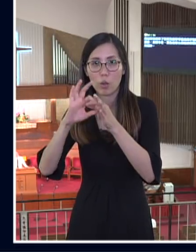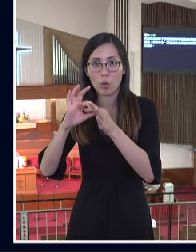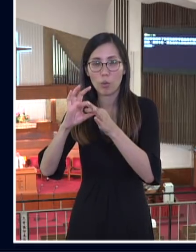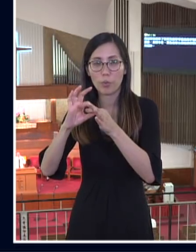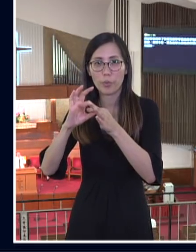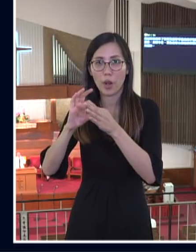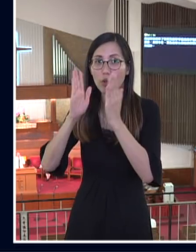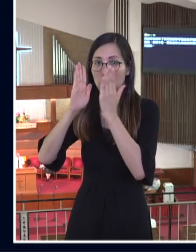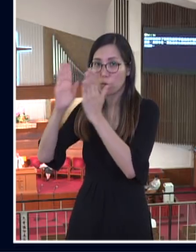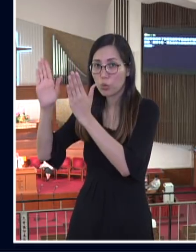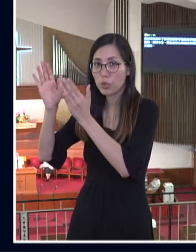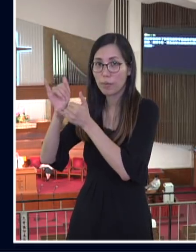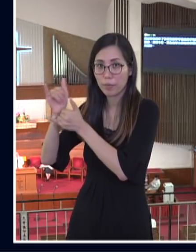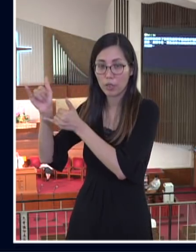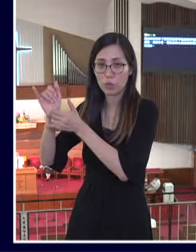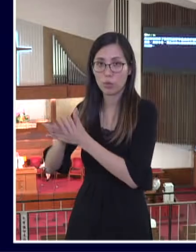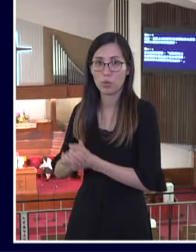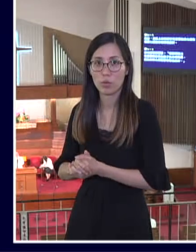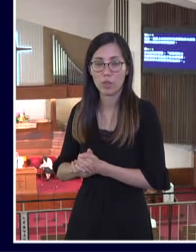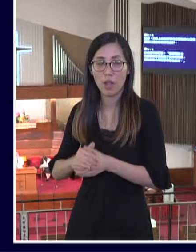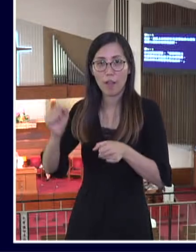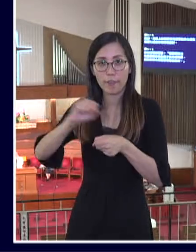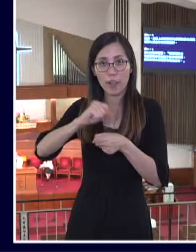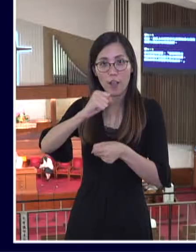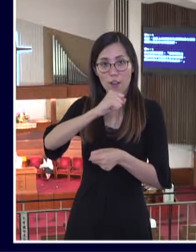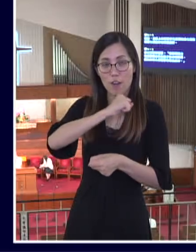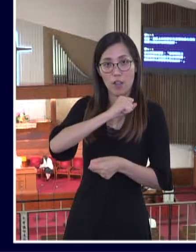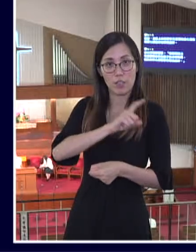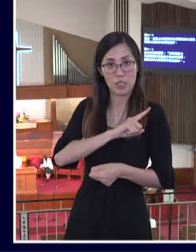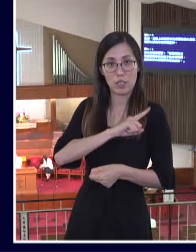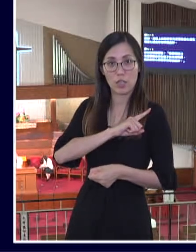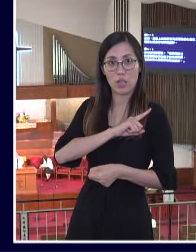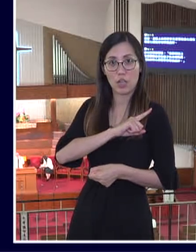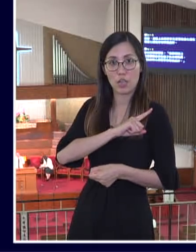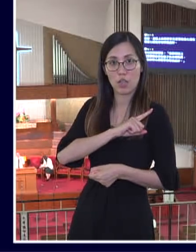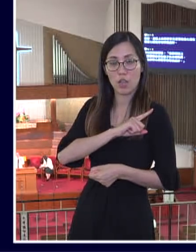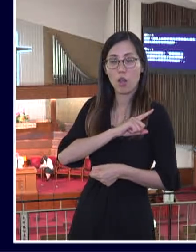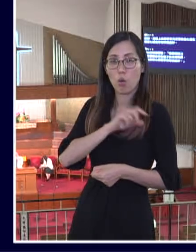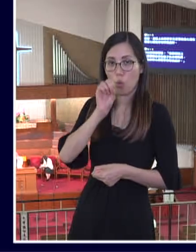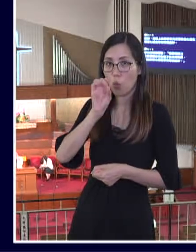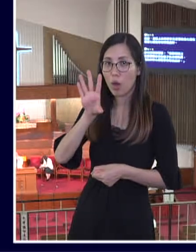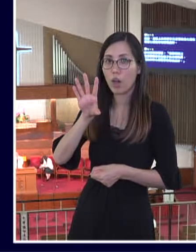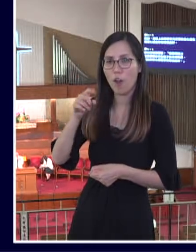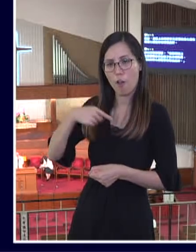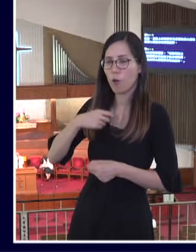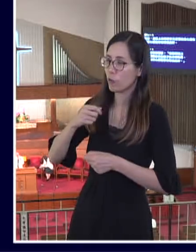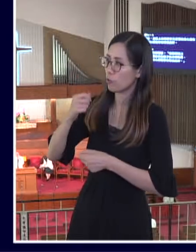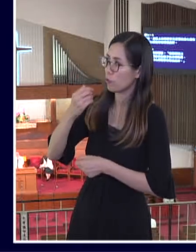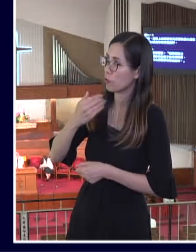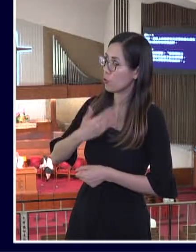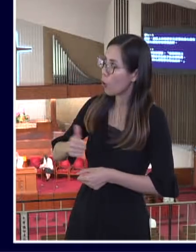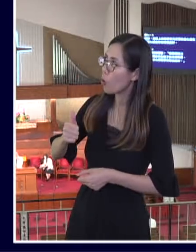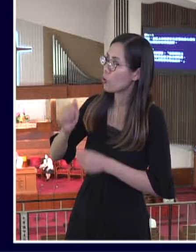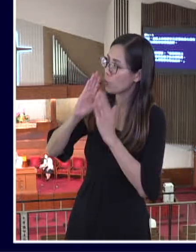单单是加勒自己讲，其实第8、第9节有个小小分别是什么呢？第8节是加勒自己即、就是讲他自己的，你可